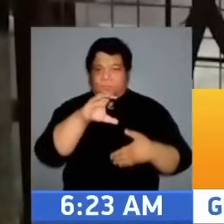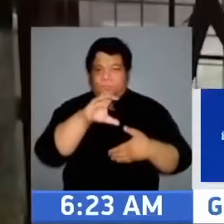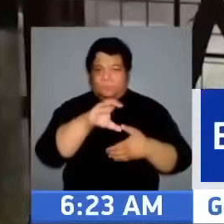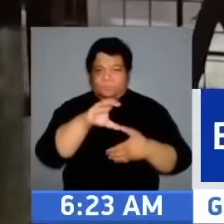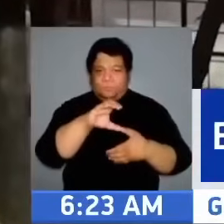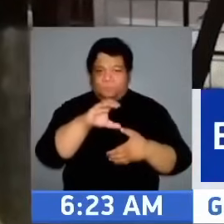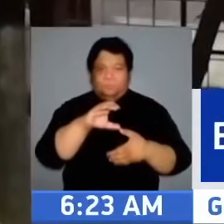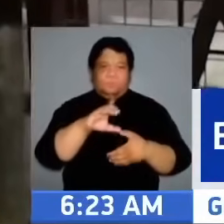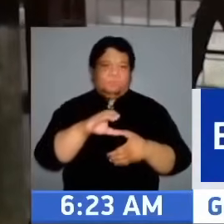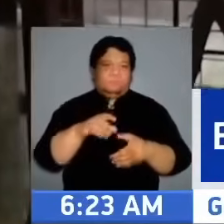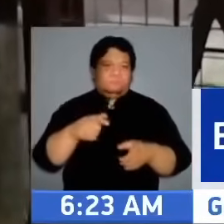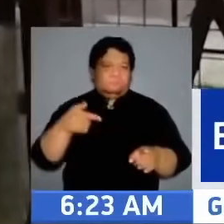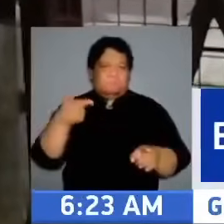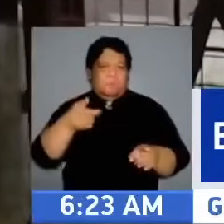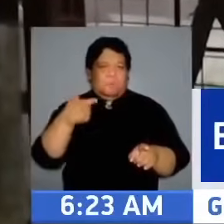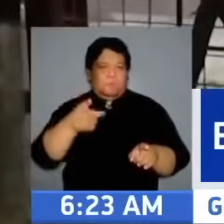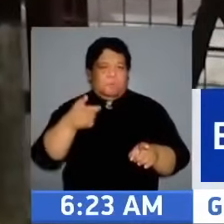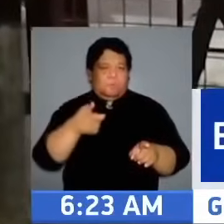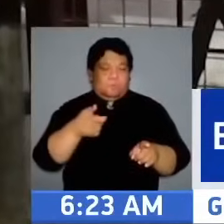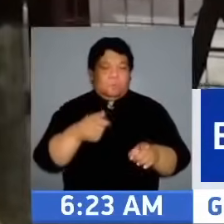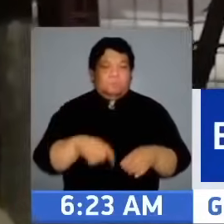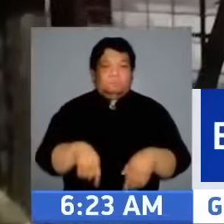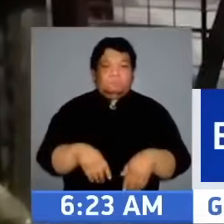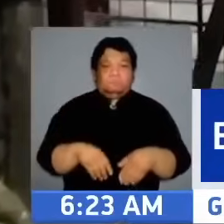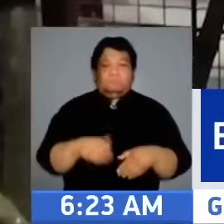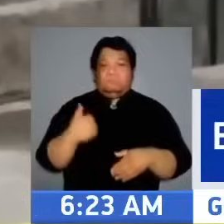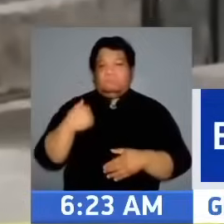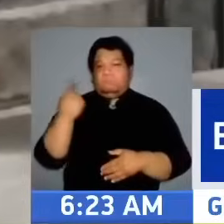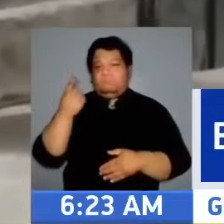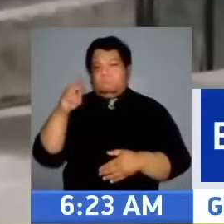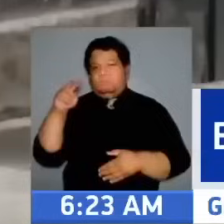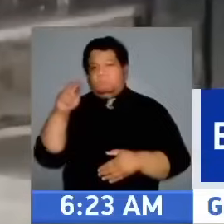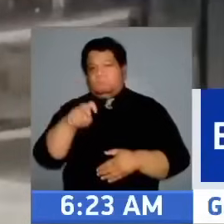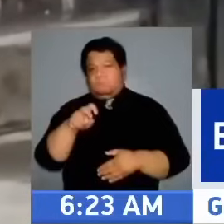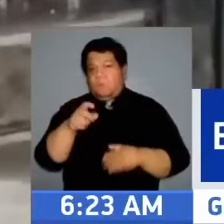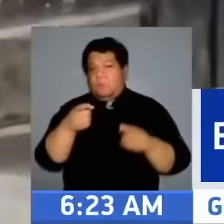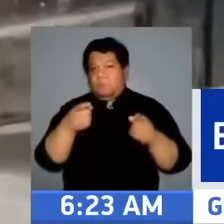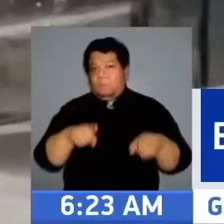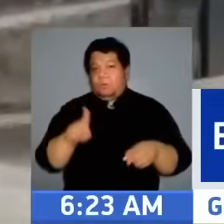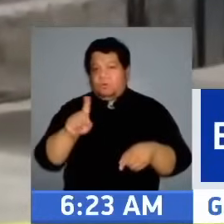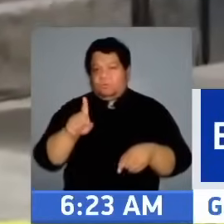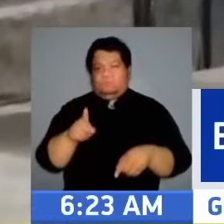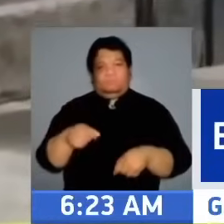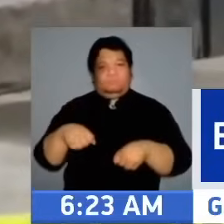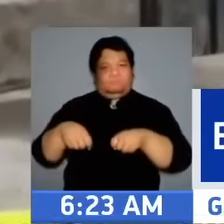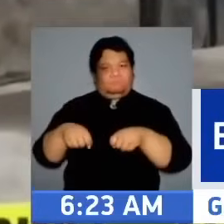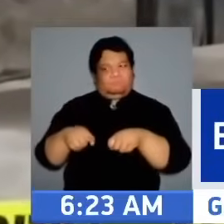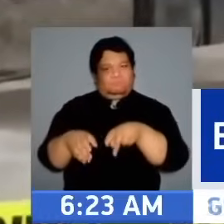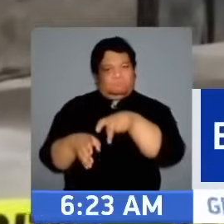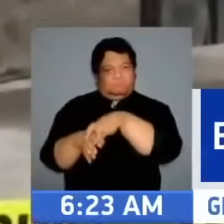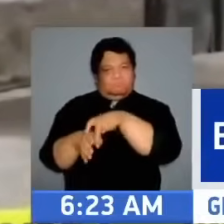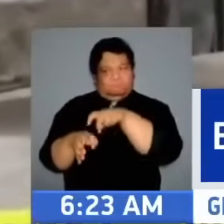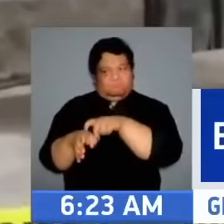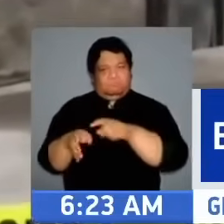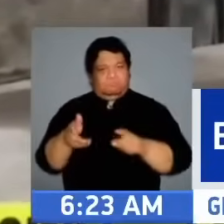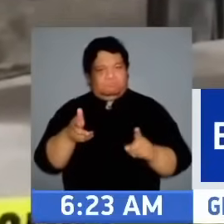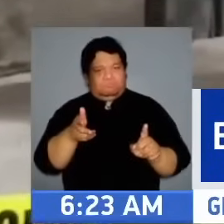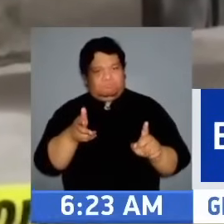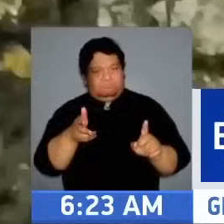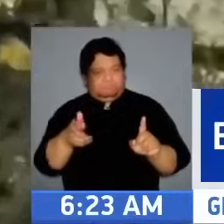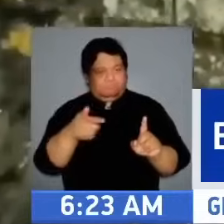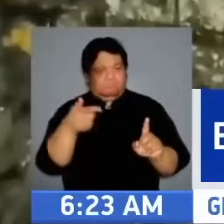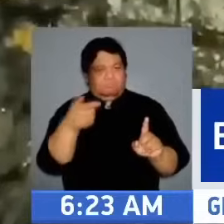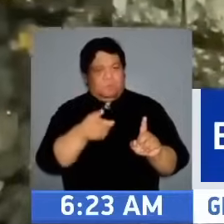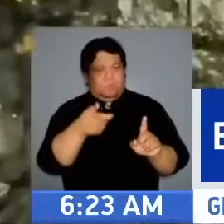sa motorsiklo ang mga bumaril sa biktima. Una raw binaril ang babae sa tiyan pero nakatakbo pa. Hinabol siya ng mga suspect